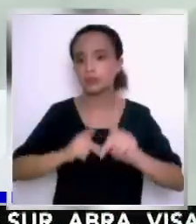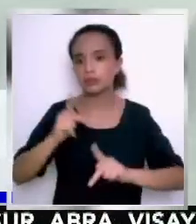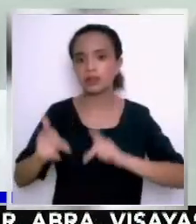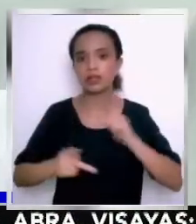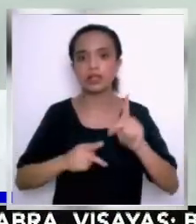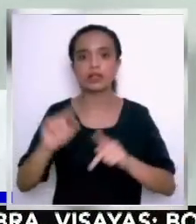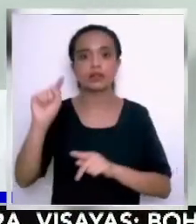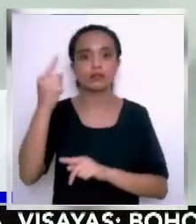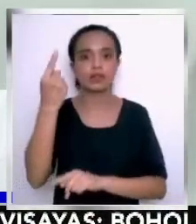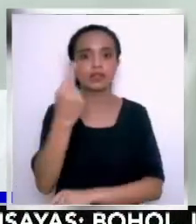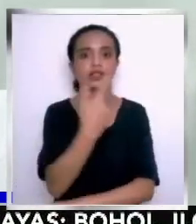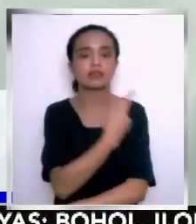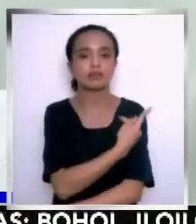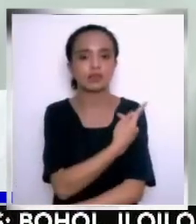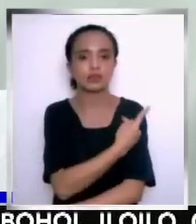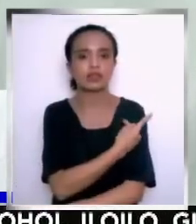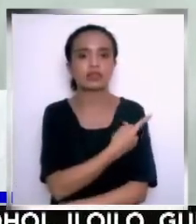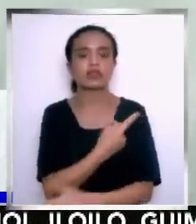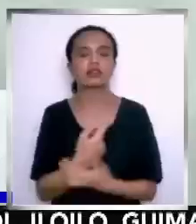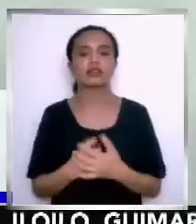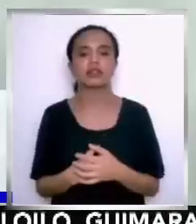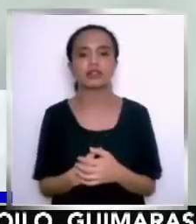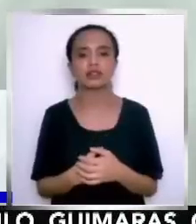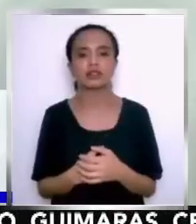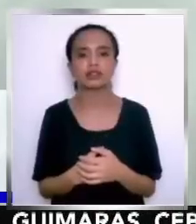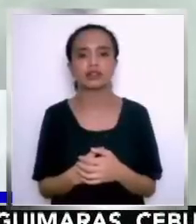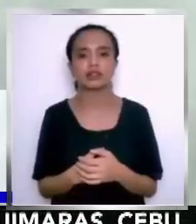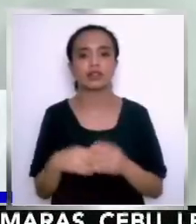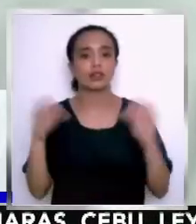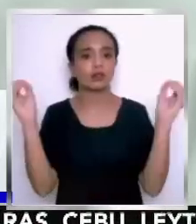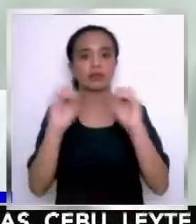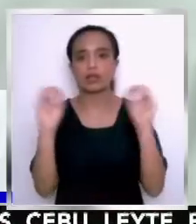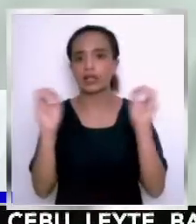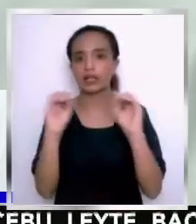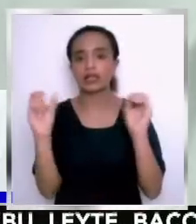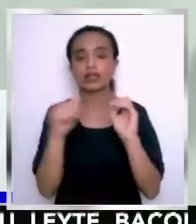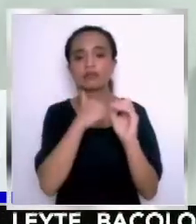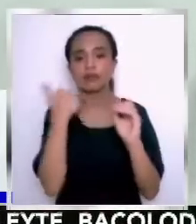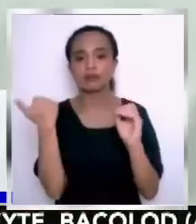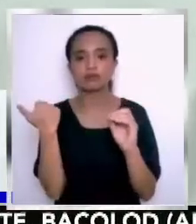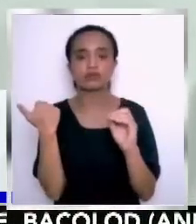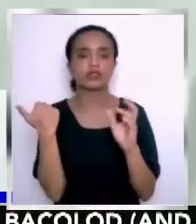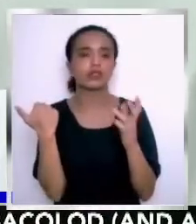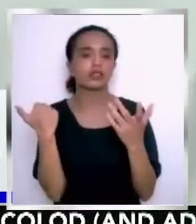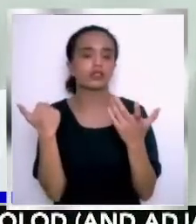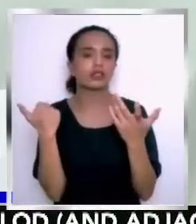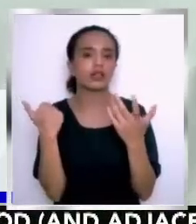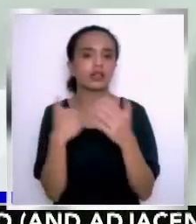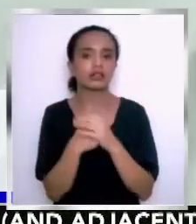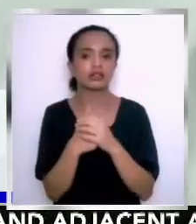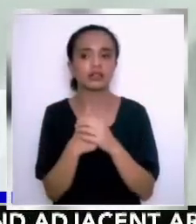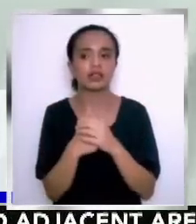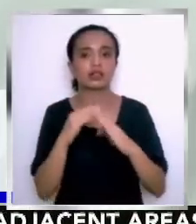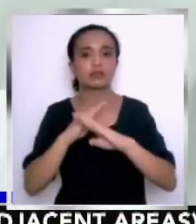Wala naman tayong ibang panlaban dito kung hindi ang vaccine.